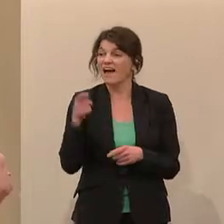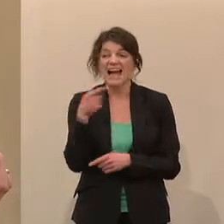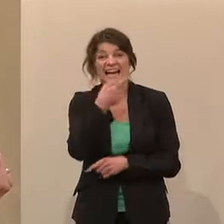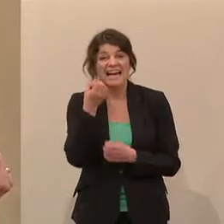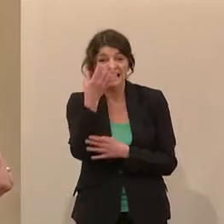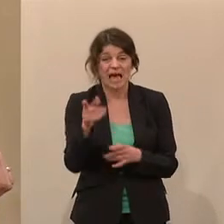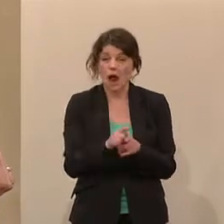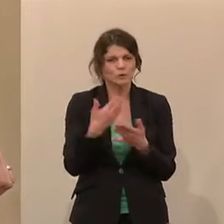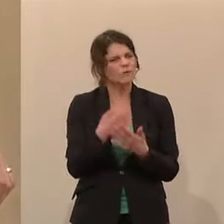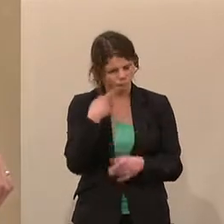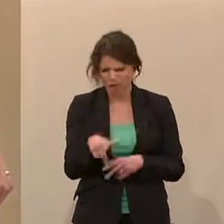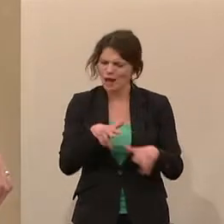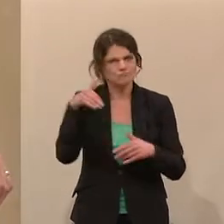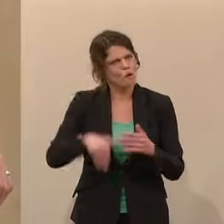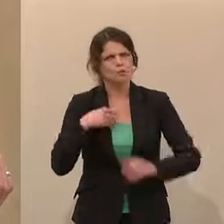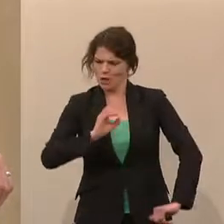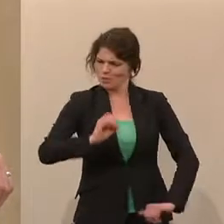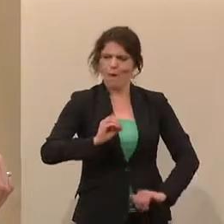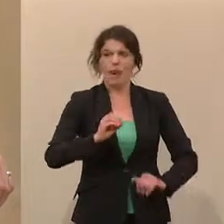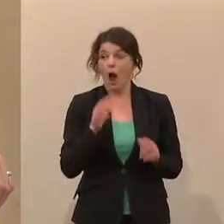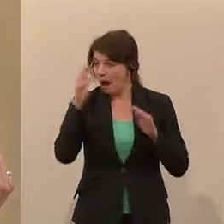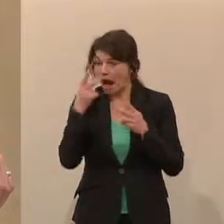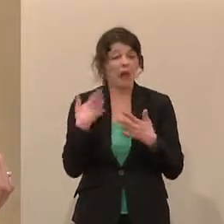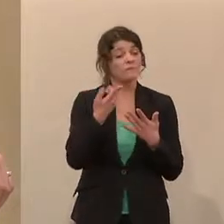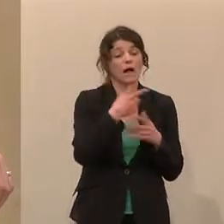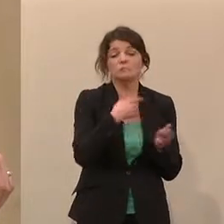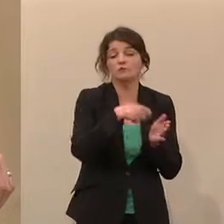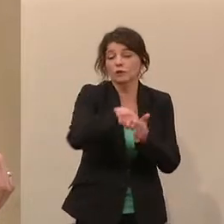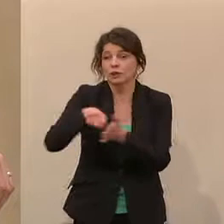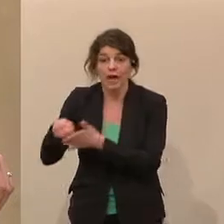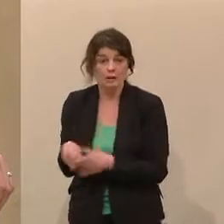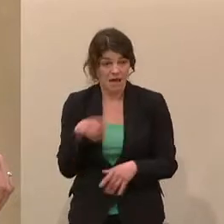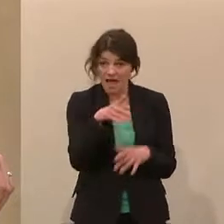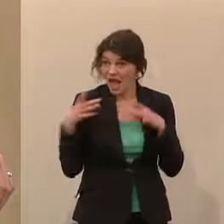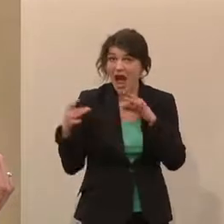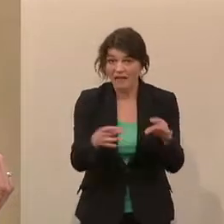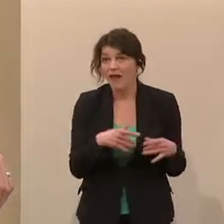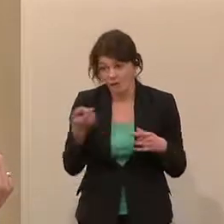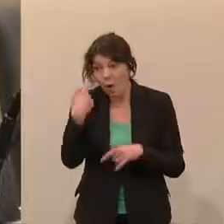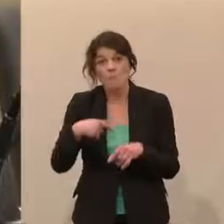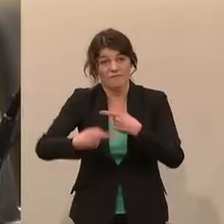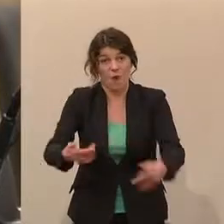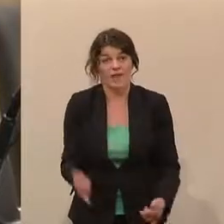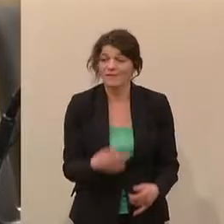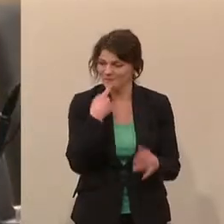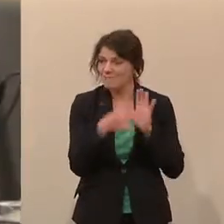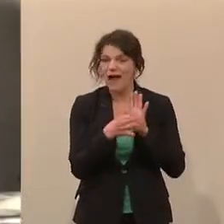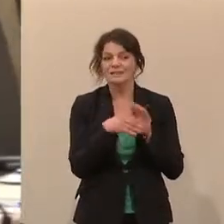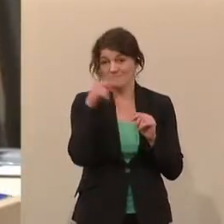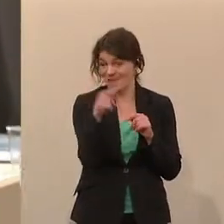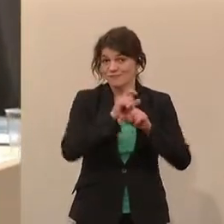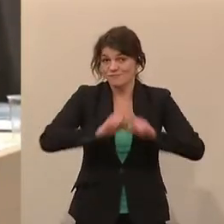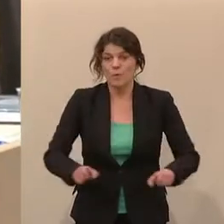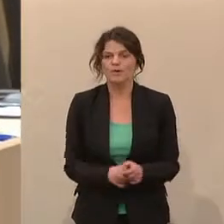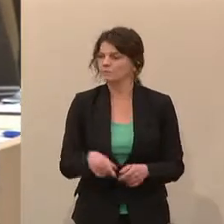muss auch in dieser regierung stehen und ihr handeln hat aber dieses mal erstmals konsequenzen nämlich diese maßnahmen werden ihnen angelastet werden und das ist